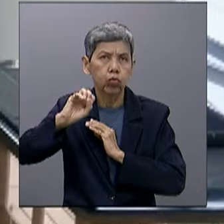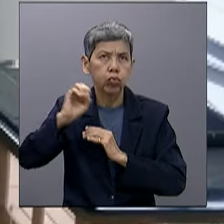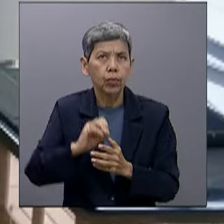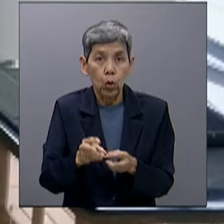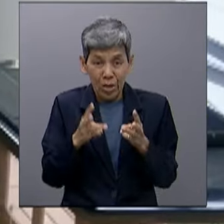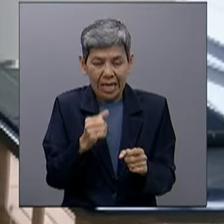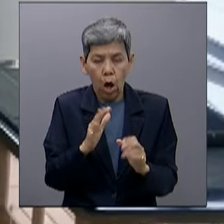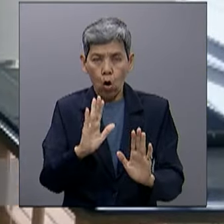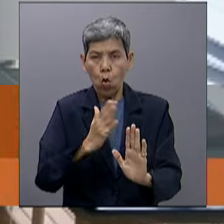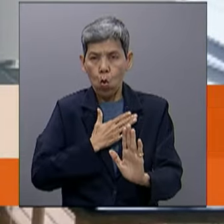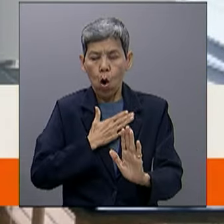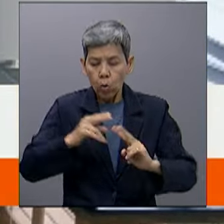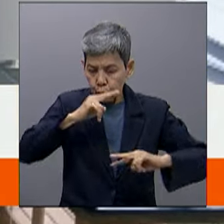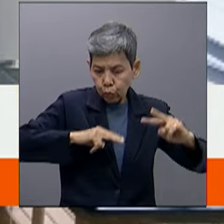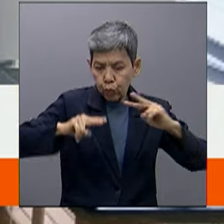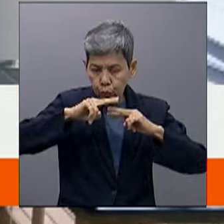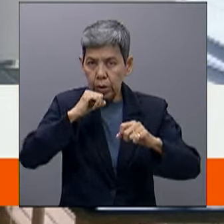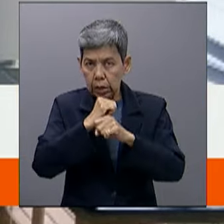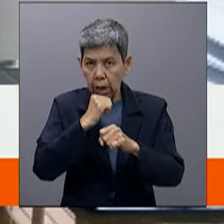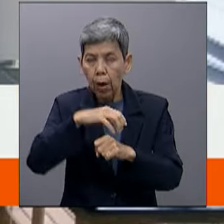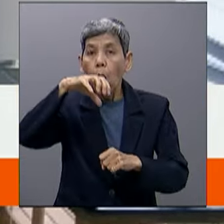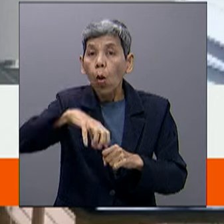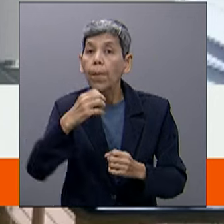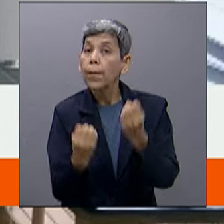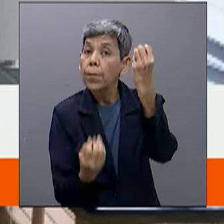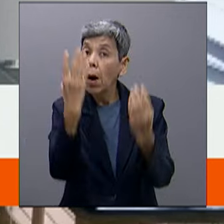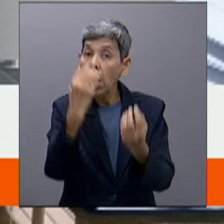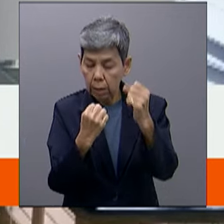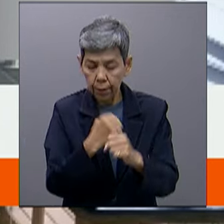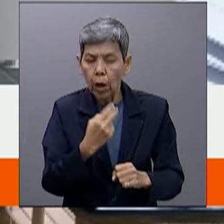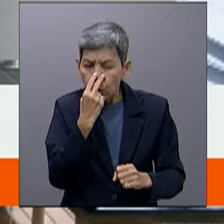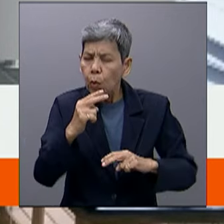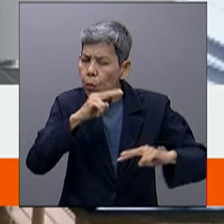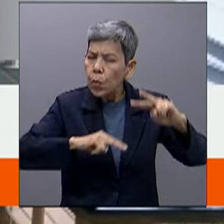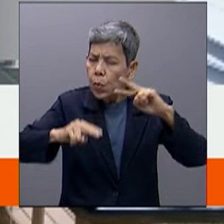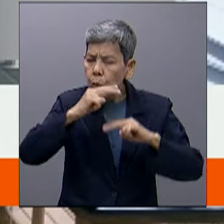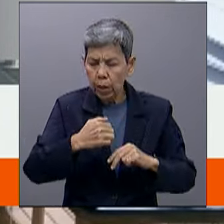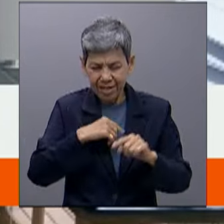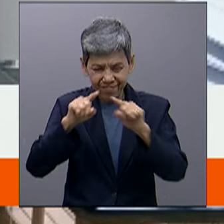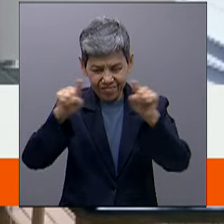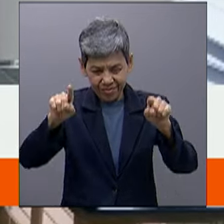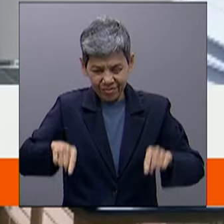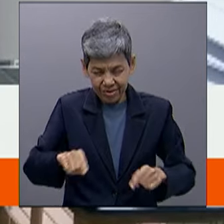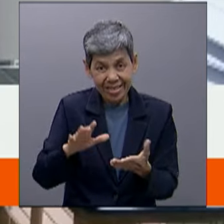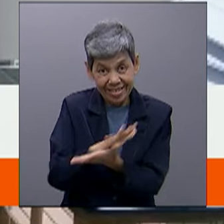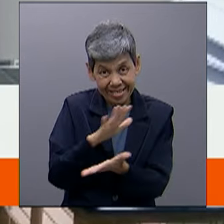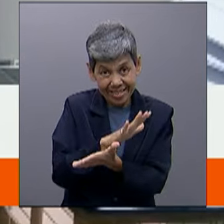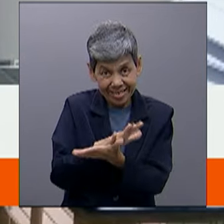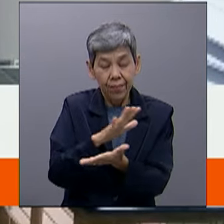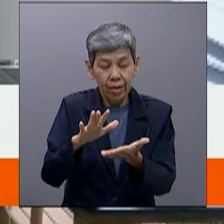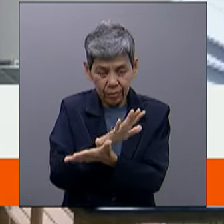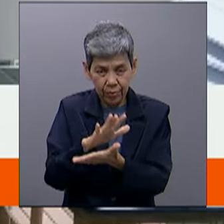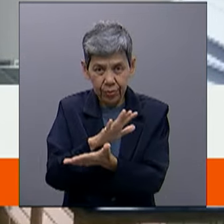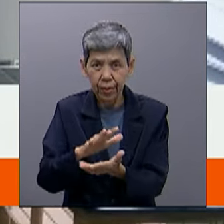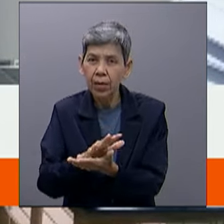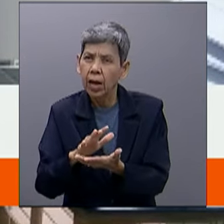การระหว่างที่ทางทางกรมป่าไม้นะครับในการขอเอกสารเพิ่มเติมจาก